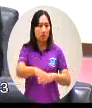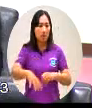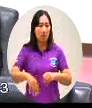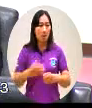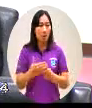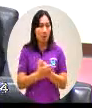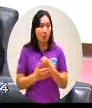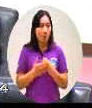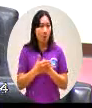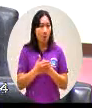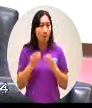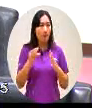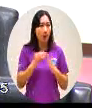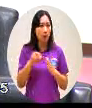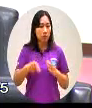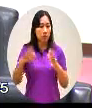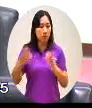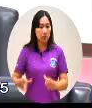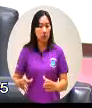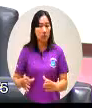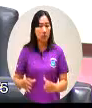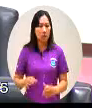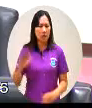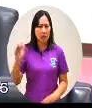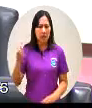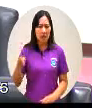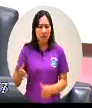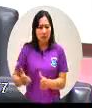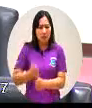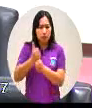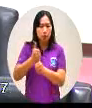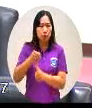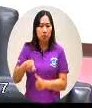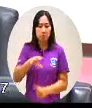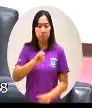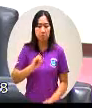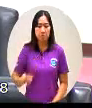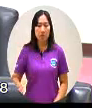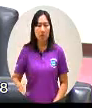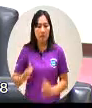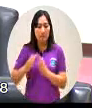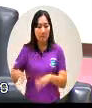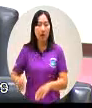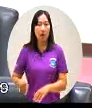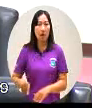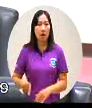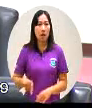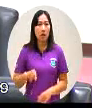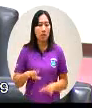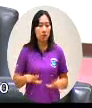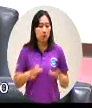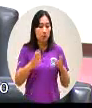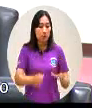咱有设，但是环保署已经拆掉伊啊，拆掉即马设置对无人知。局长，你敢知影即设置